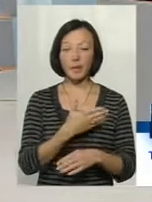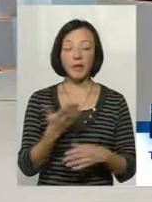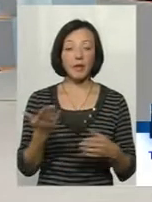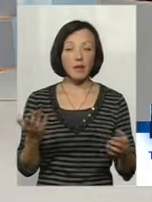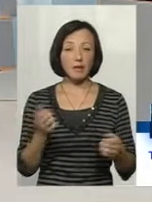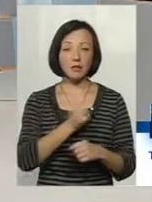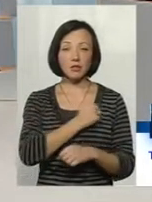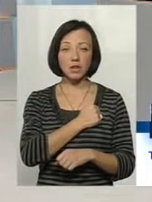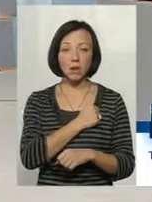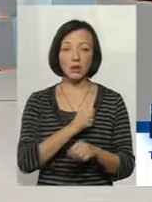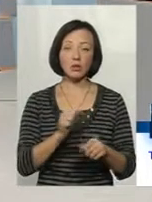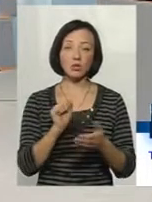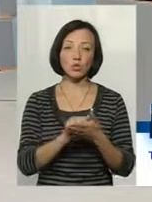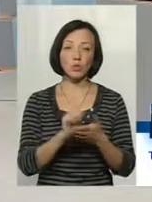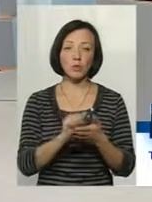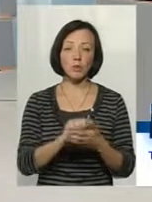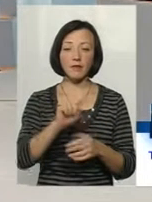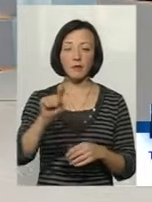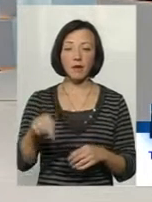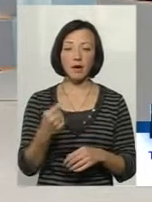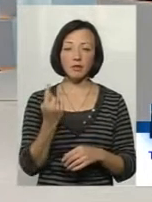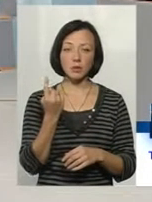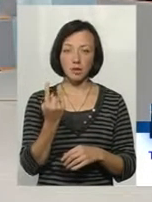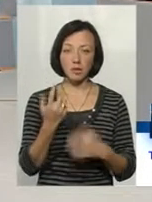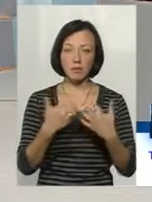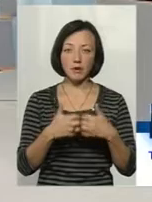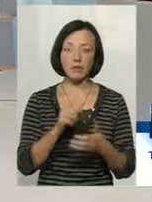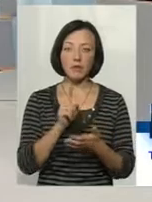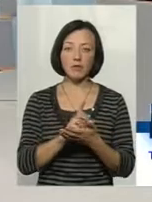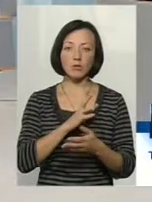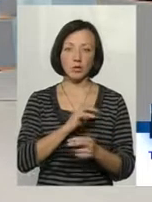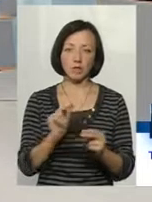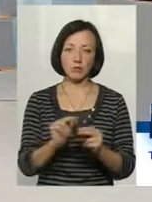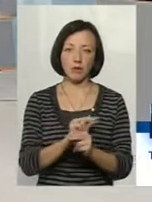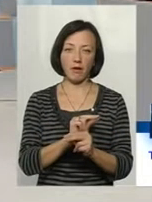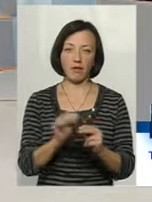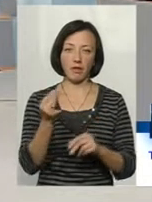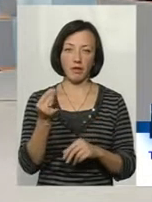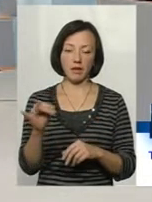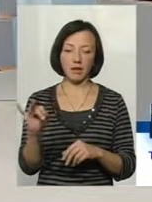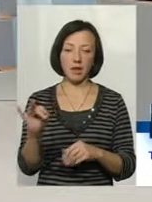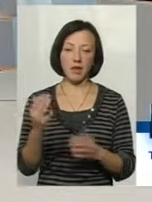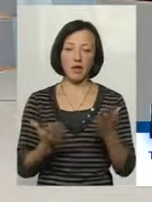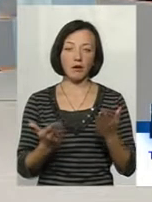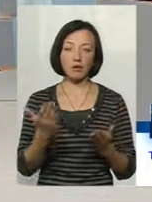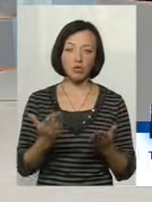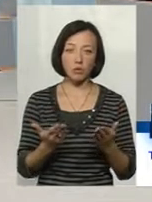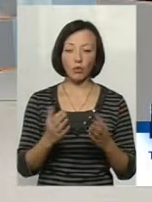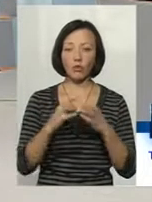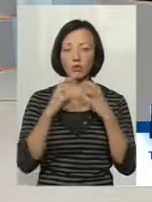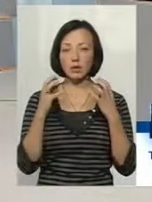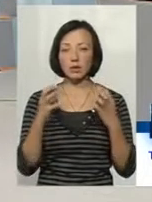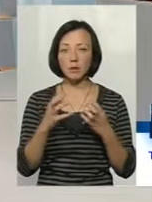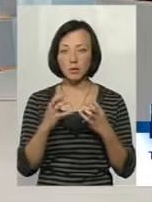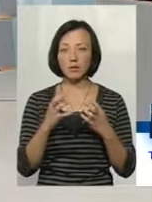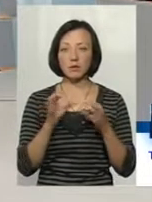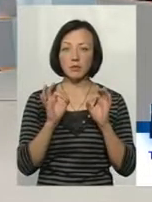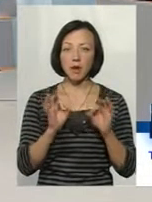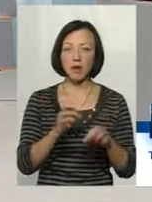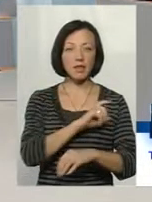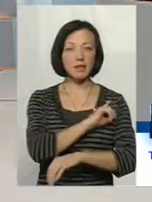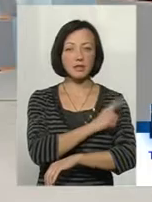нормативними документами вимагається одне – прилад повинен бути справний. Якщо він утримувався, не